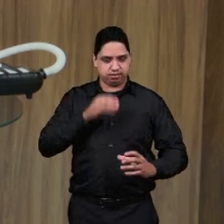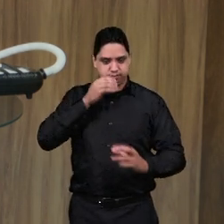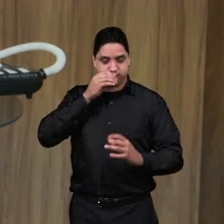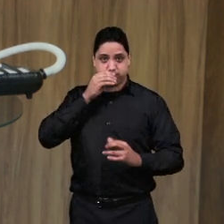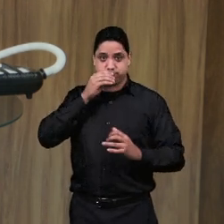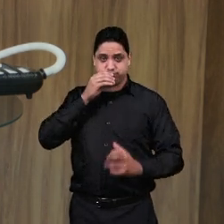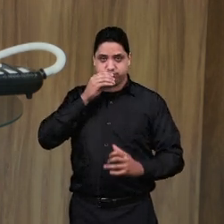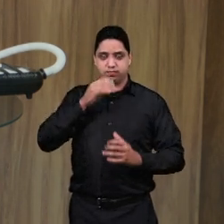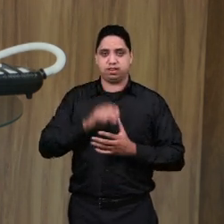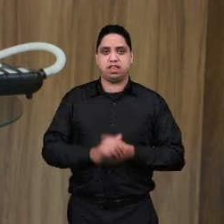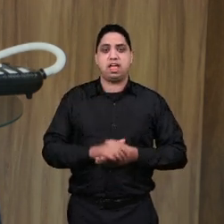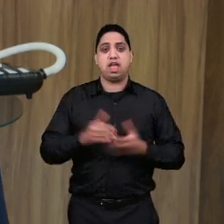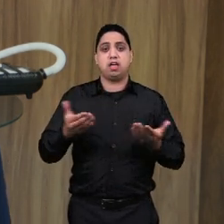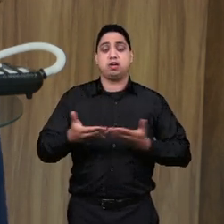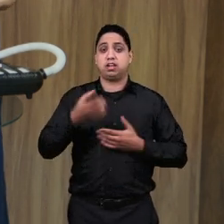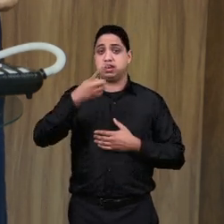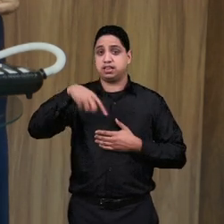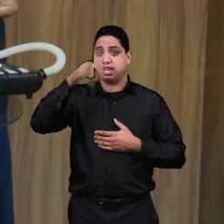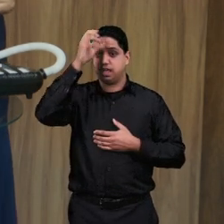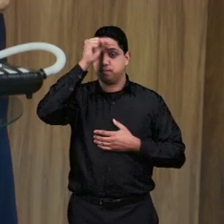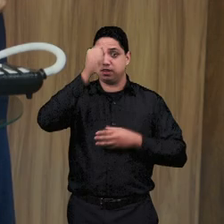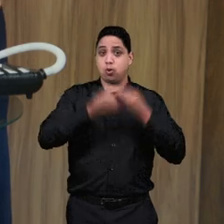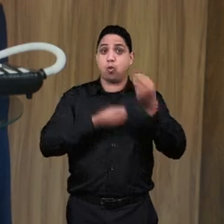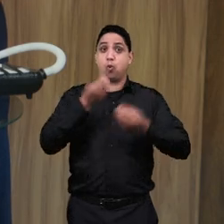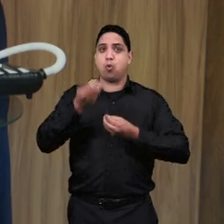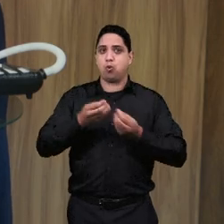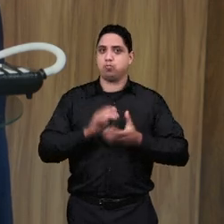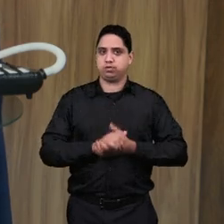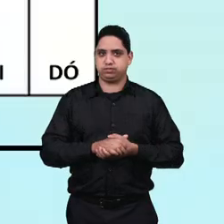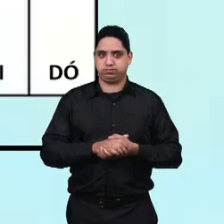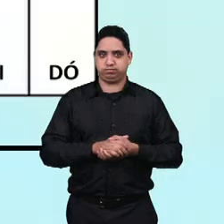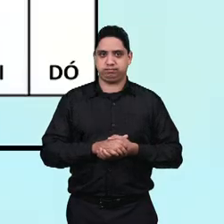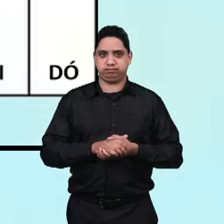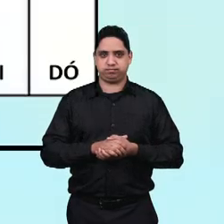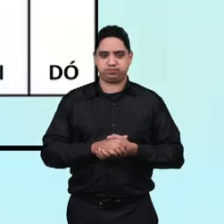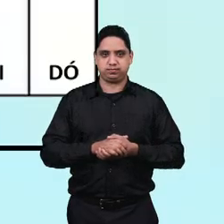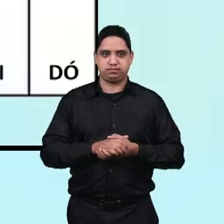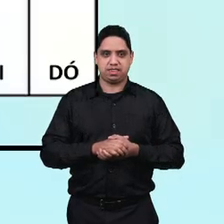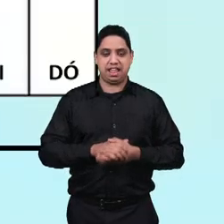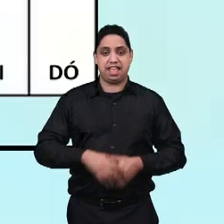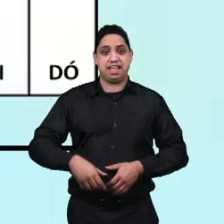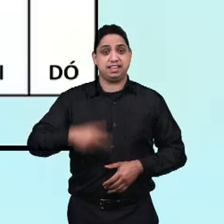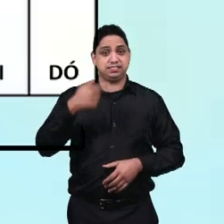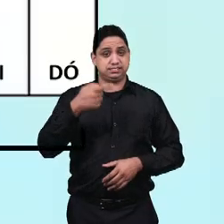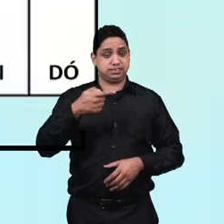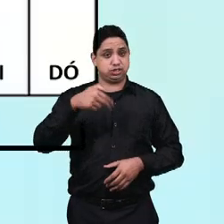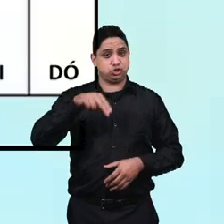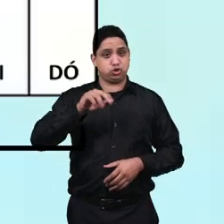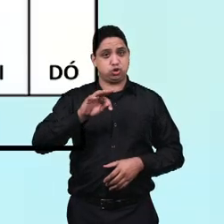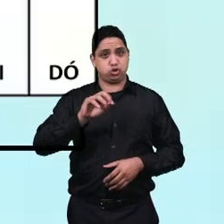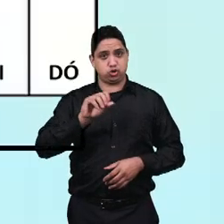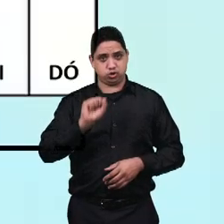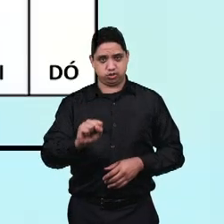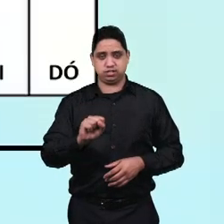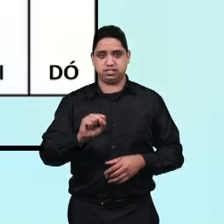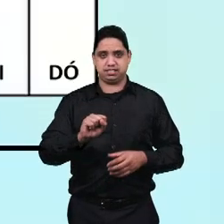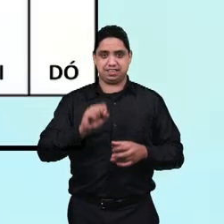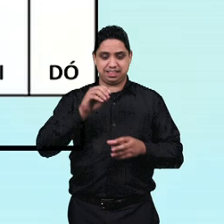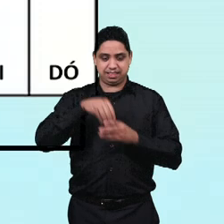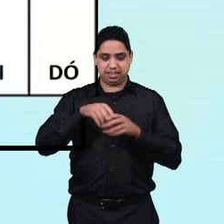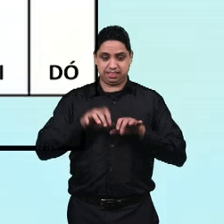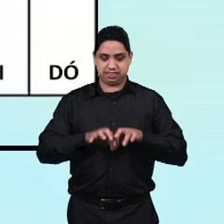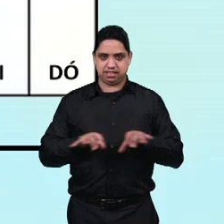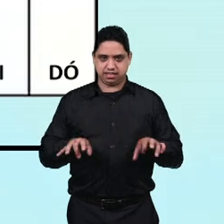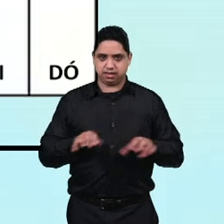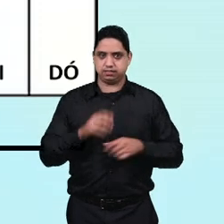position où se trouvent les 7 notes naturelles dans le clavier de l'escalette. Ici, nous